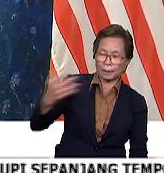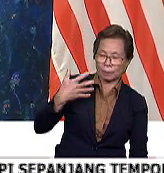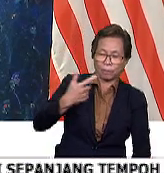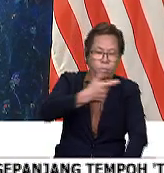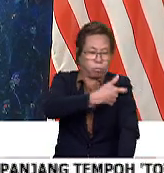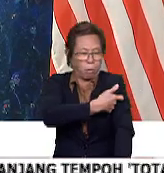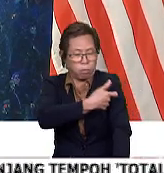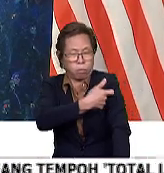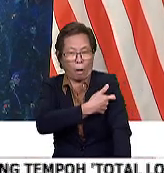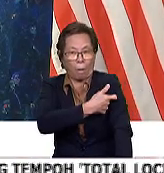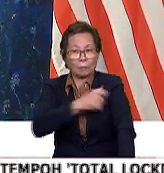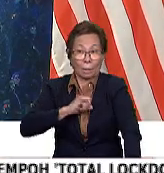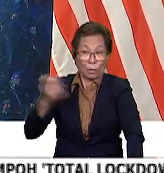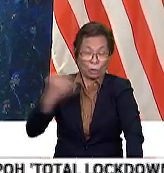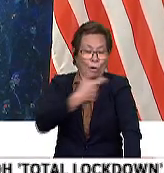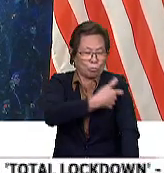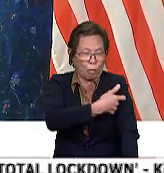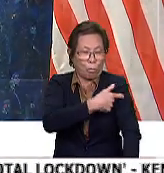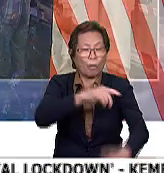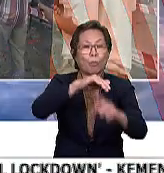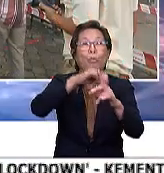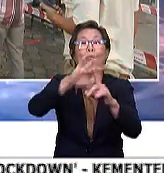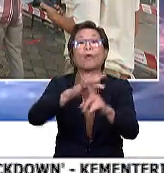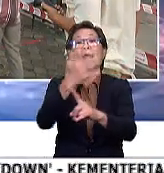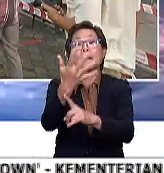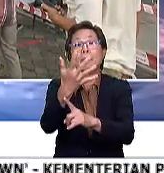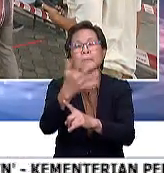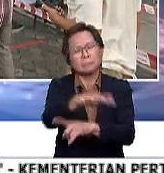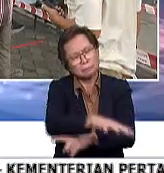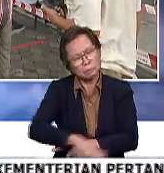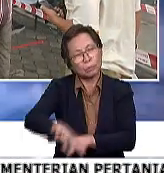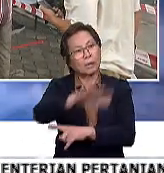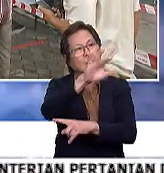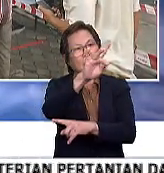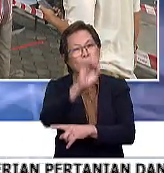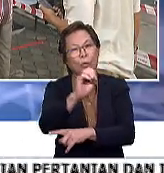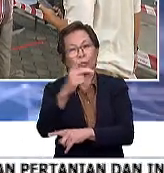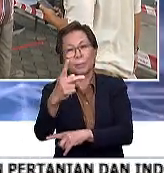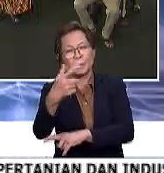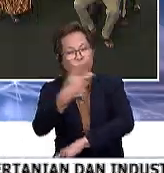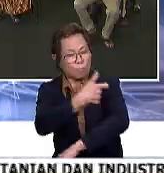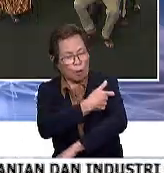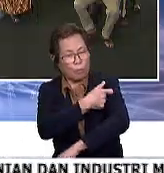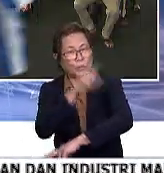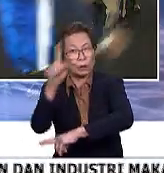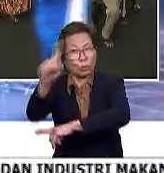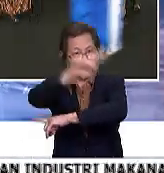pemberian dosis pada bulan Mei terlapor mencapai pura telapan prohibidos